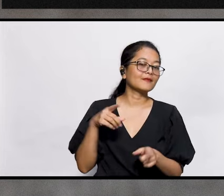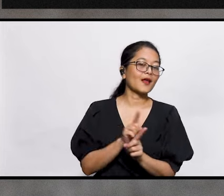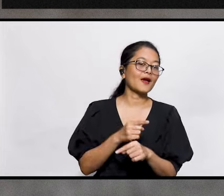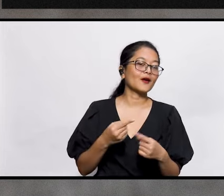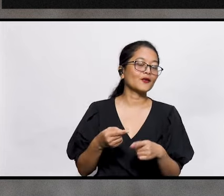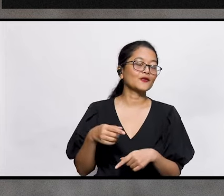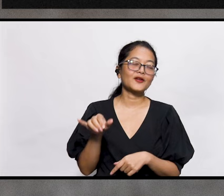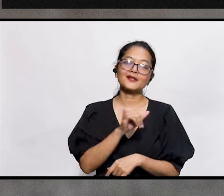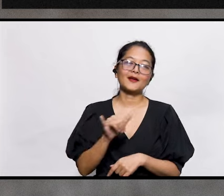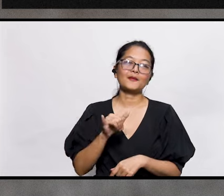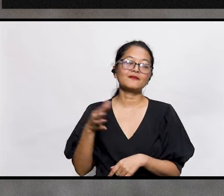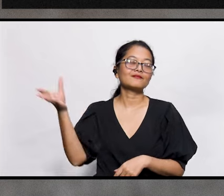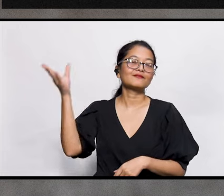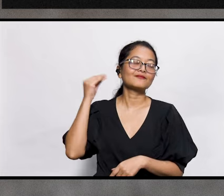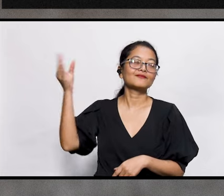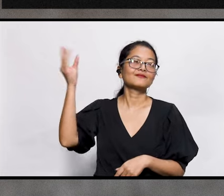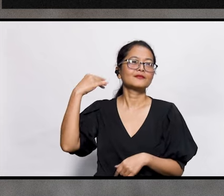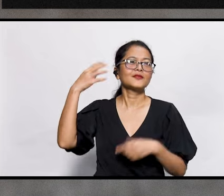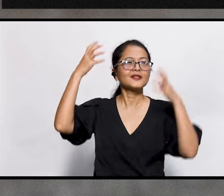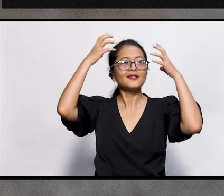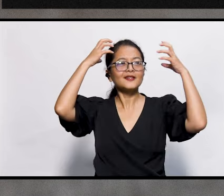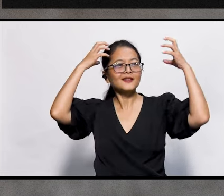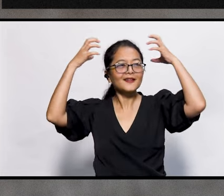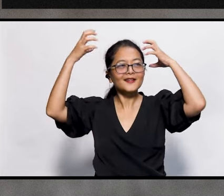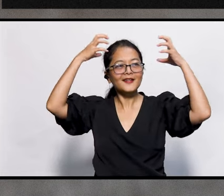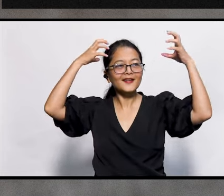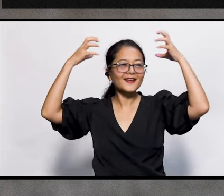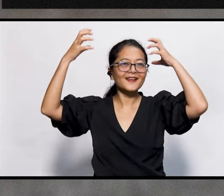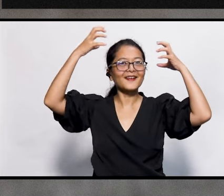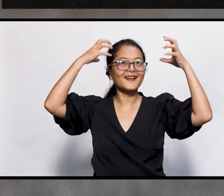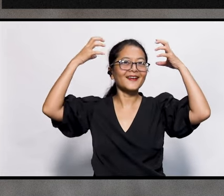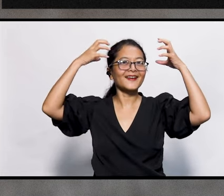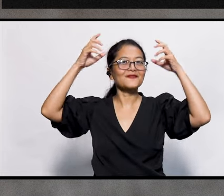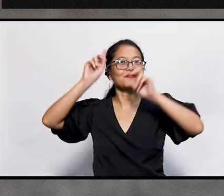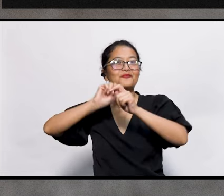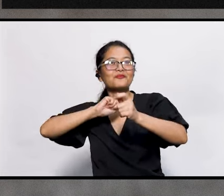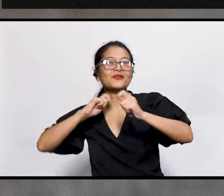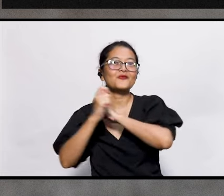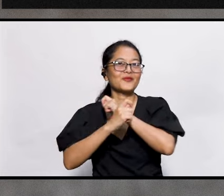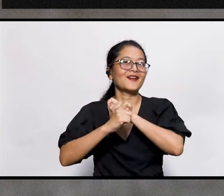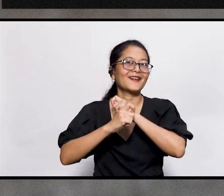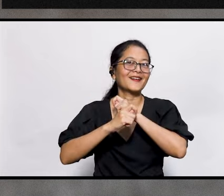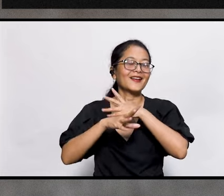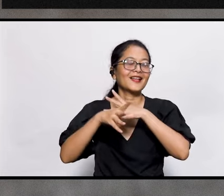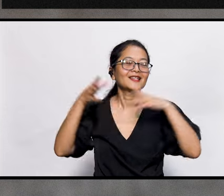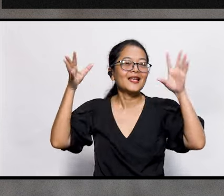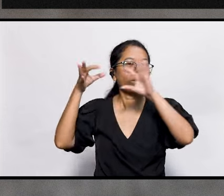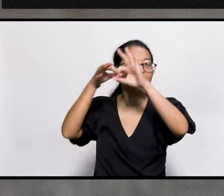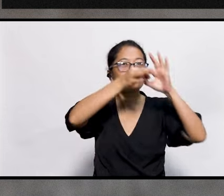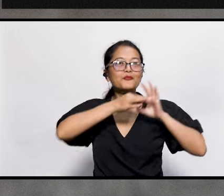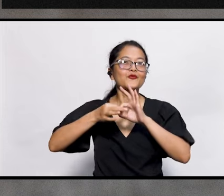kali gelombang otak ini bisa sinkron lalu koneksi dari kata-kata lagu